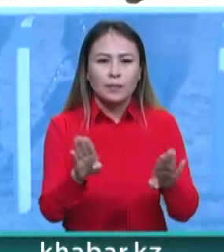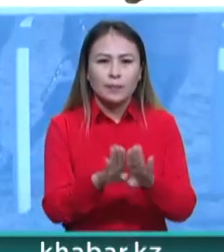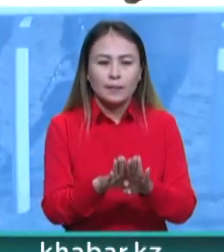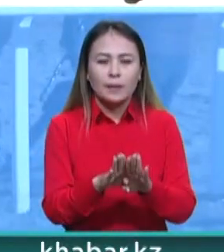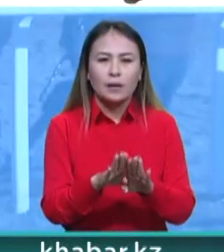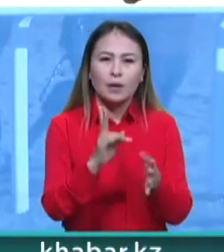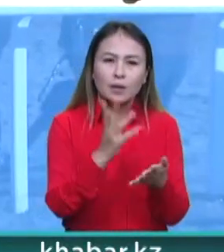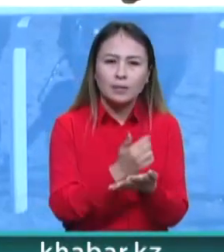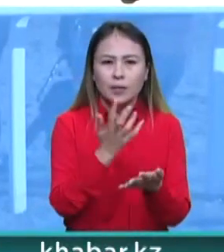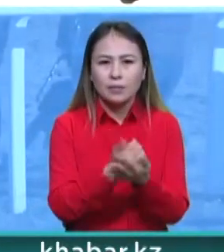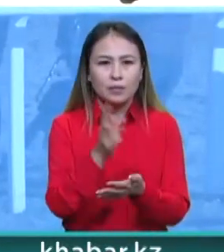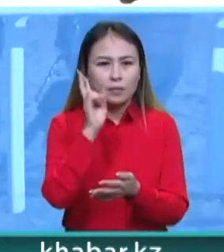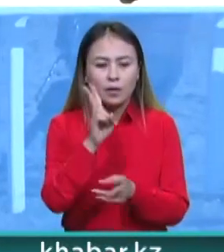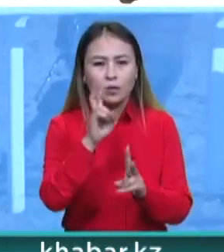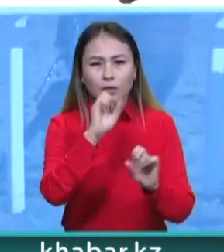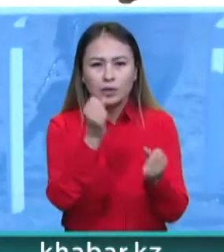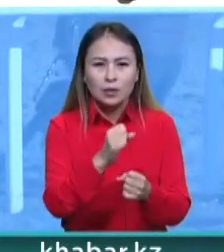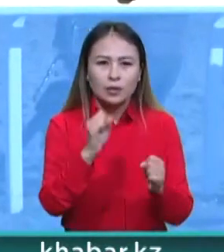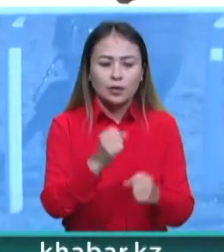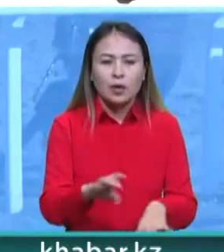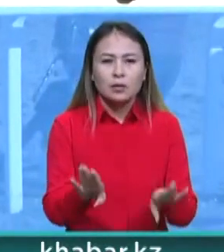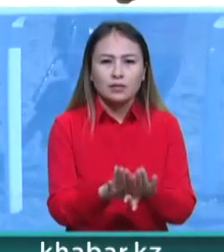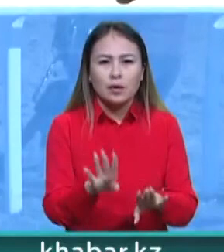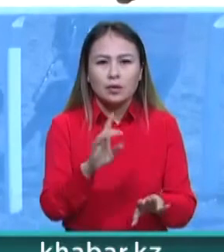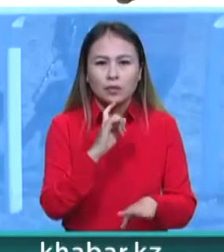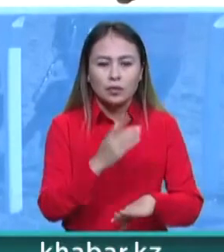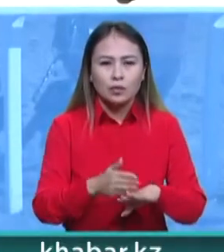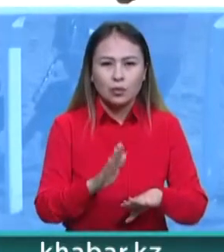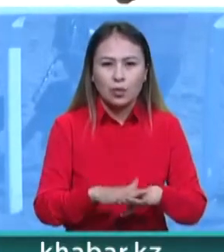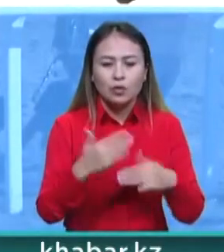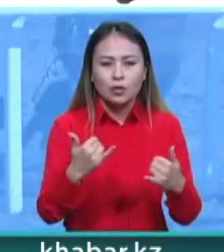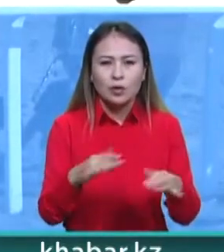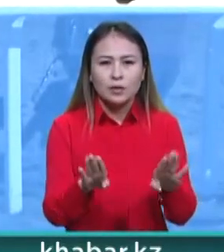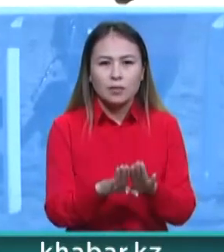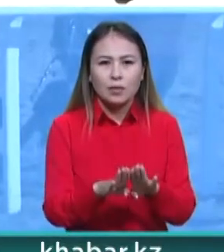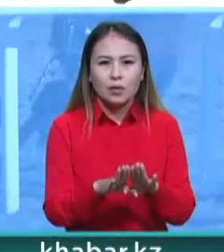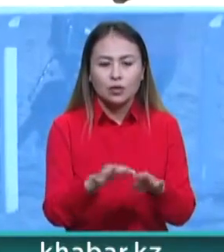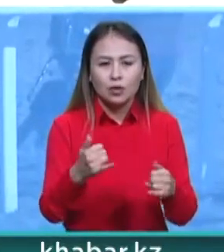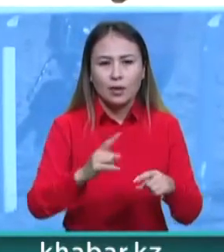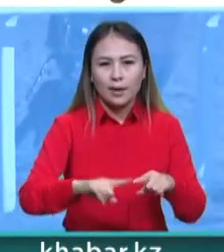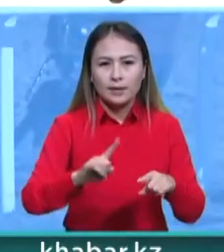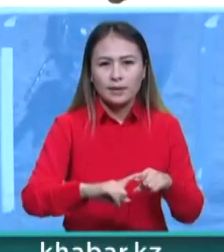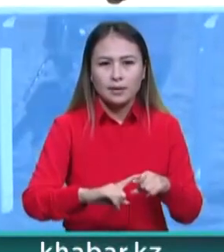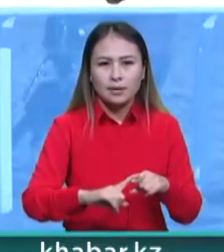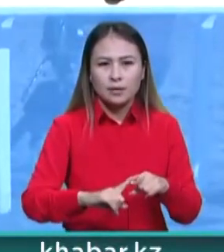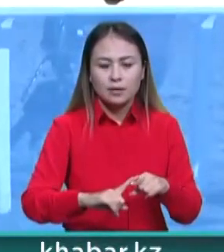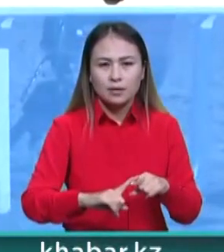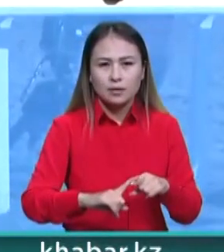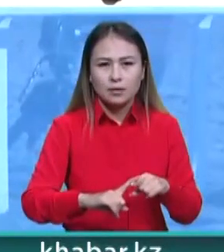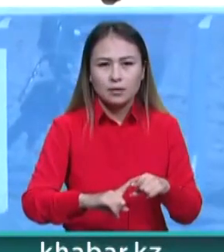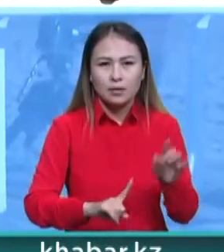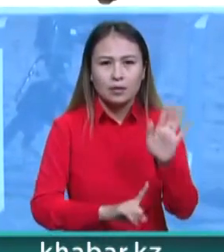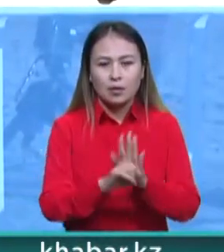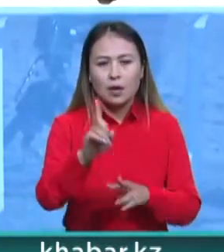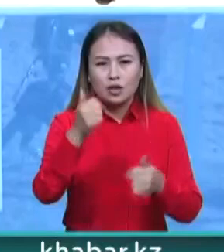şabama, bap şabama kil jürükte kim jürük eken anıqtau kıyınğa soqpadı ärine. Mine biz äne mine degenşe däl qazır jorga